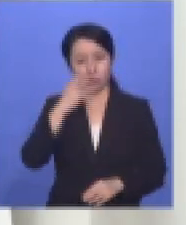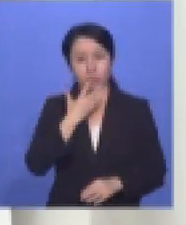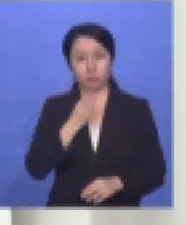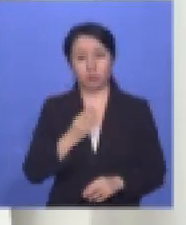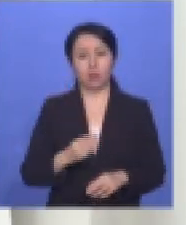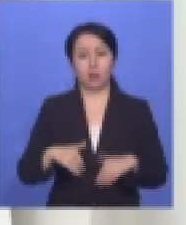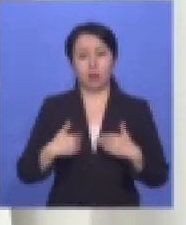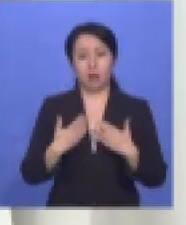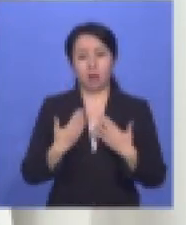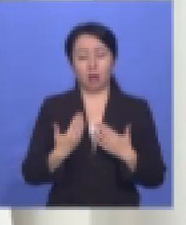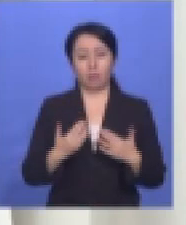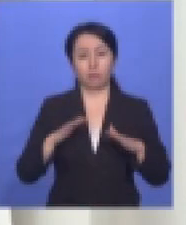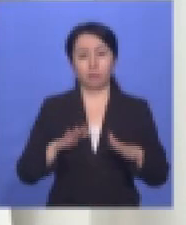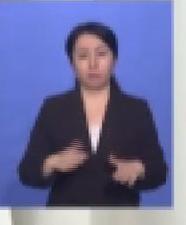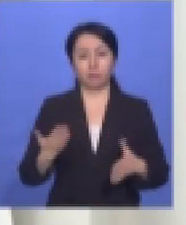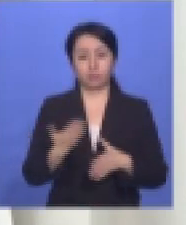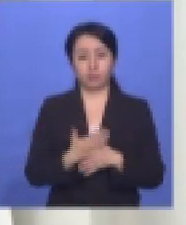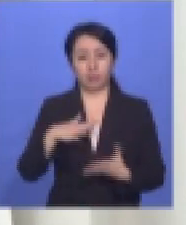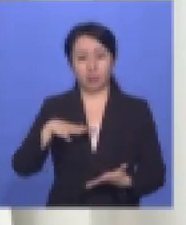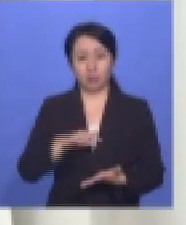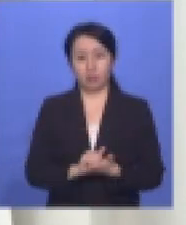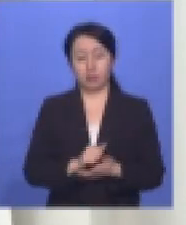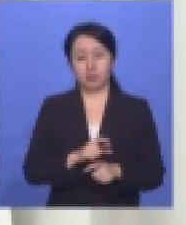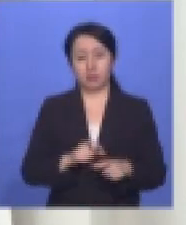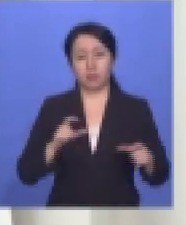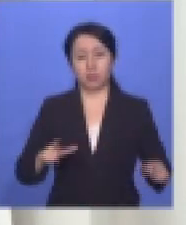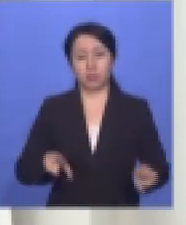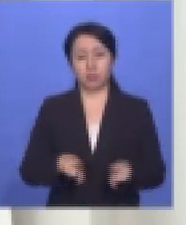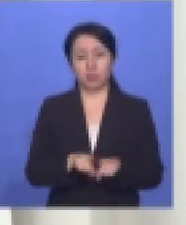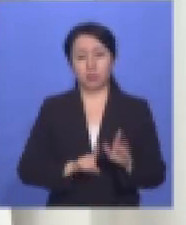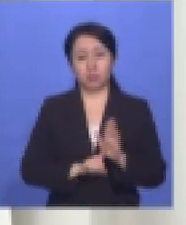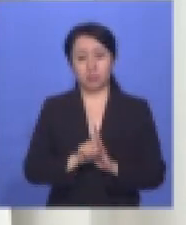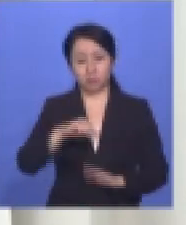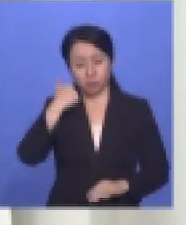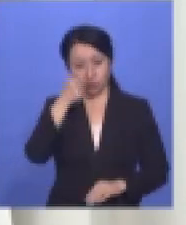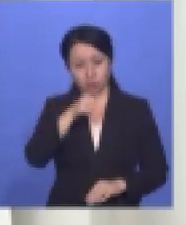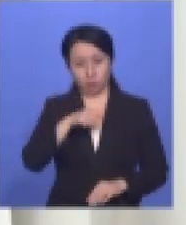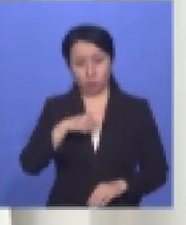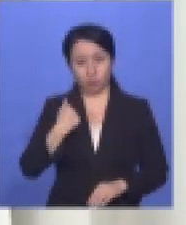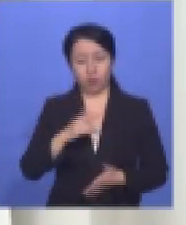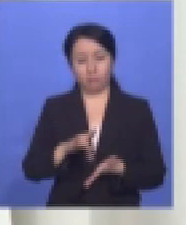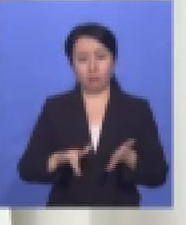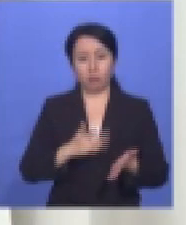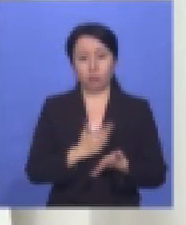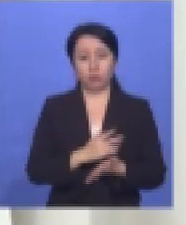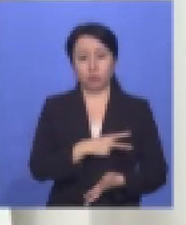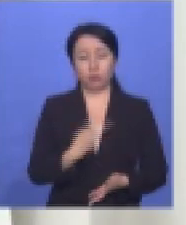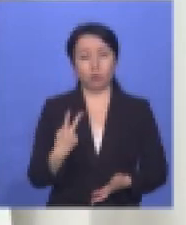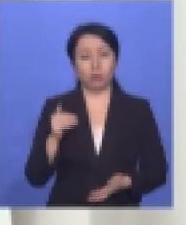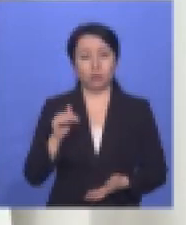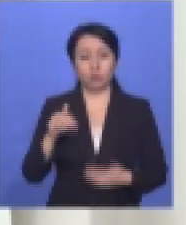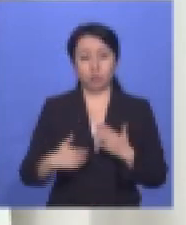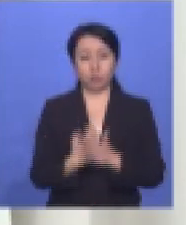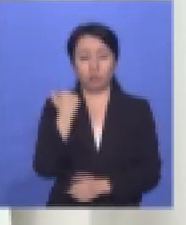очередь, обеспечивает меры содействия занятости граждан. Так, с начала года в городе создано около 2000